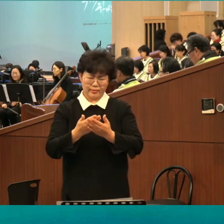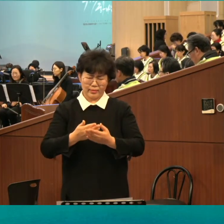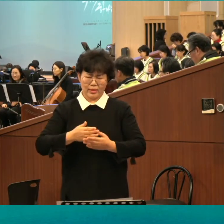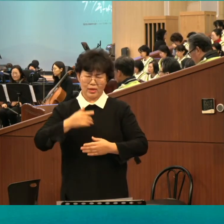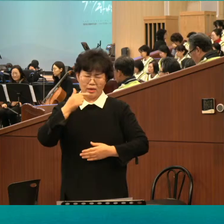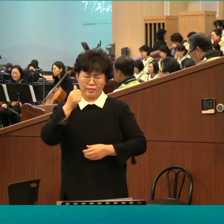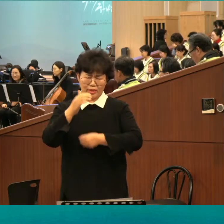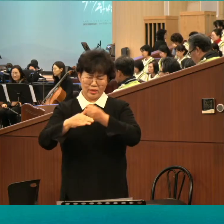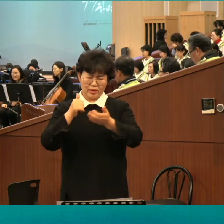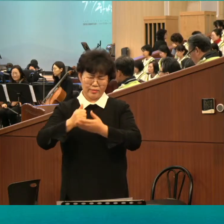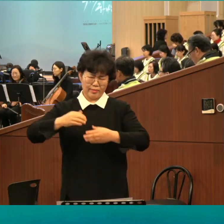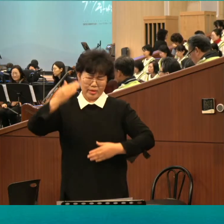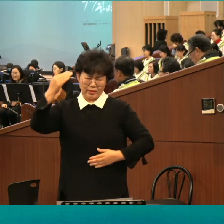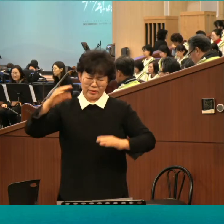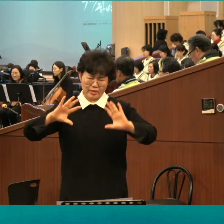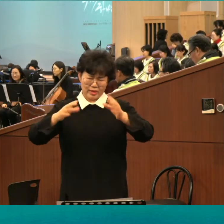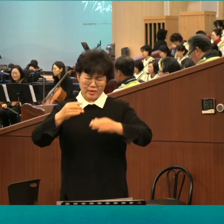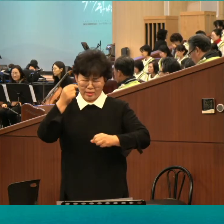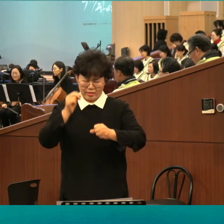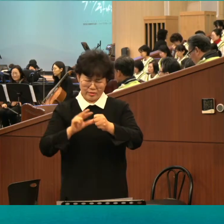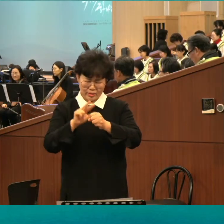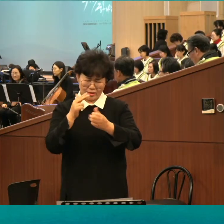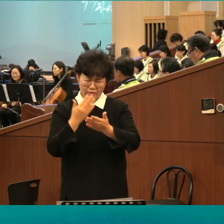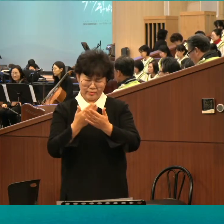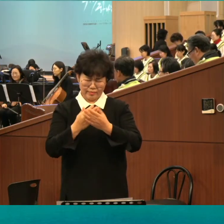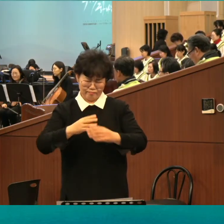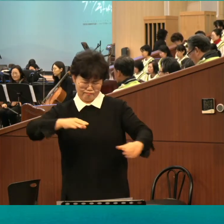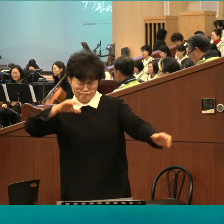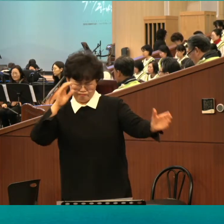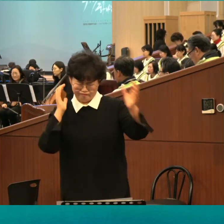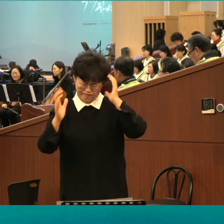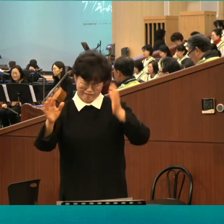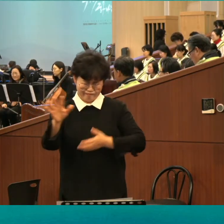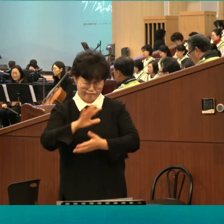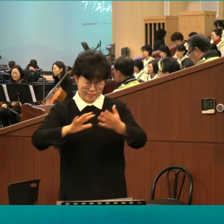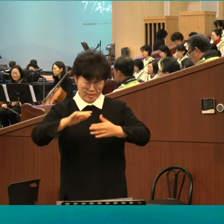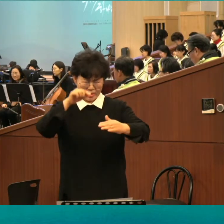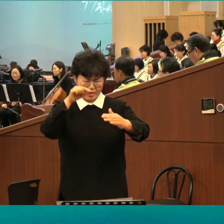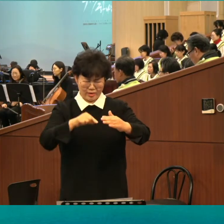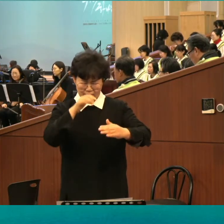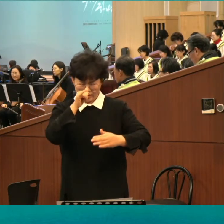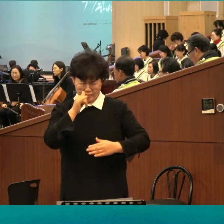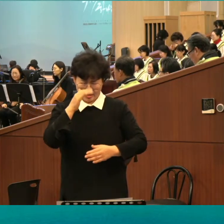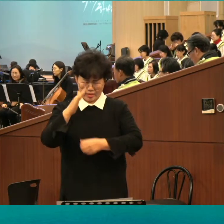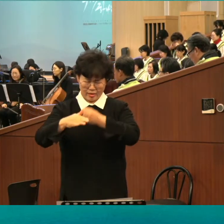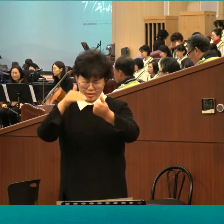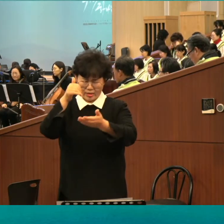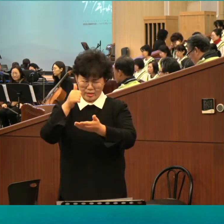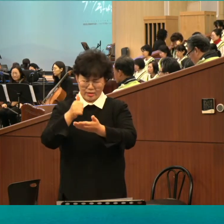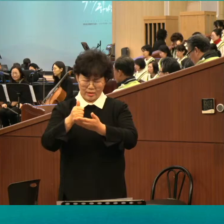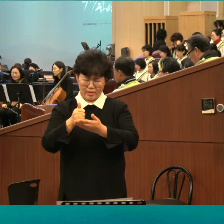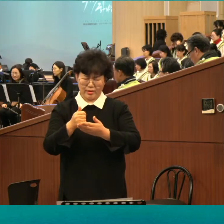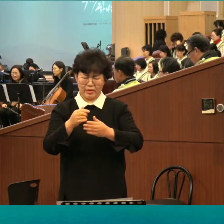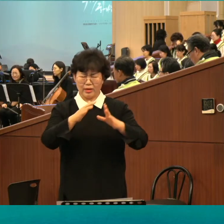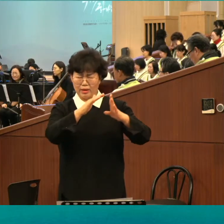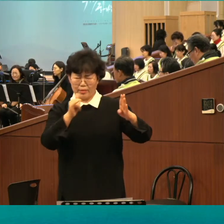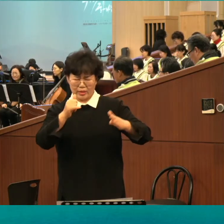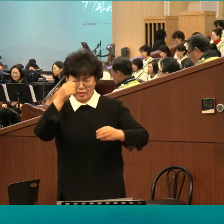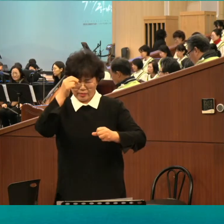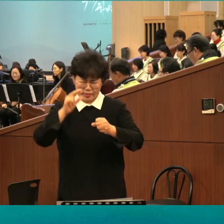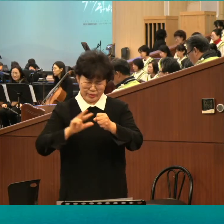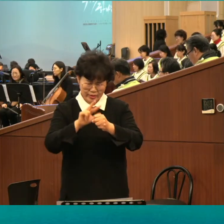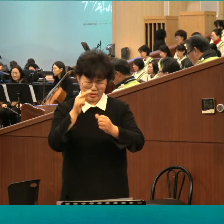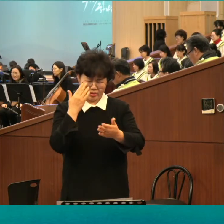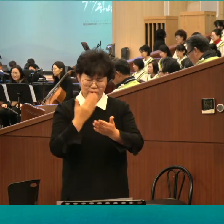하나님, 이 나라를 불쌍히 여겨주시고 혼란 가운데 있습니다. 하나님, 백성들을 불쌍히